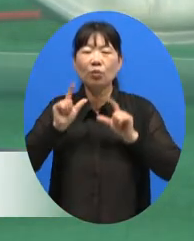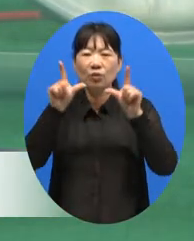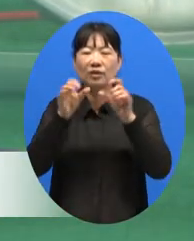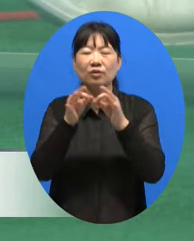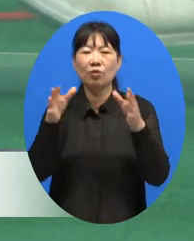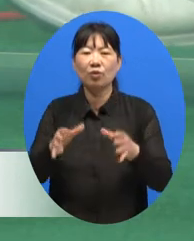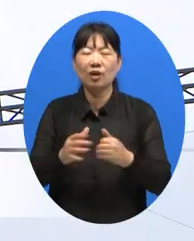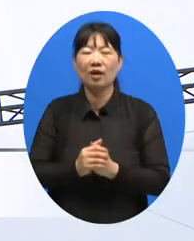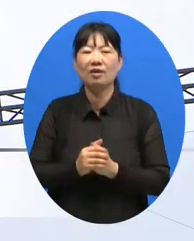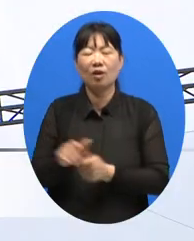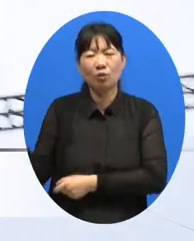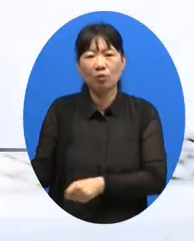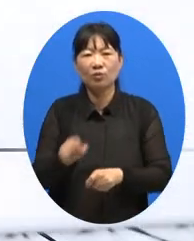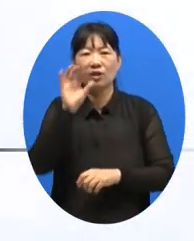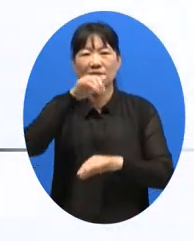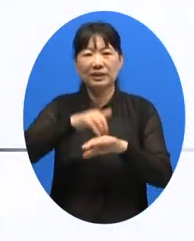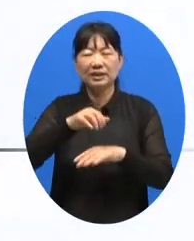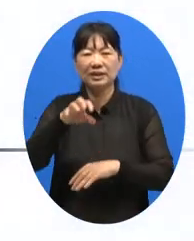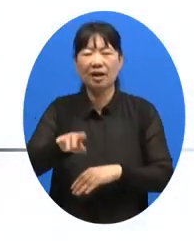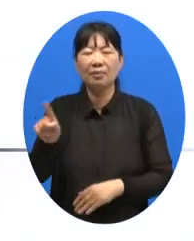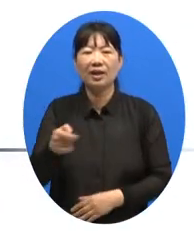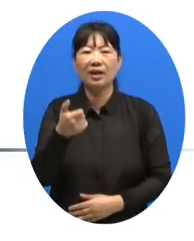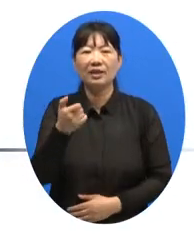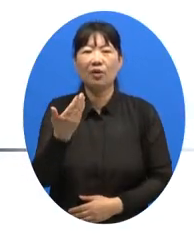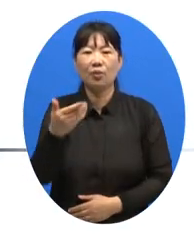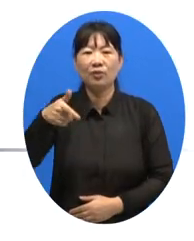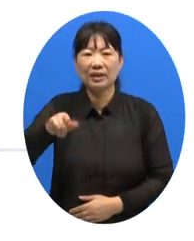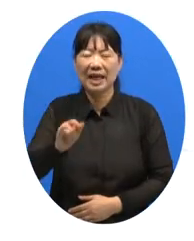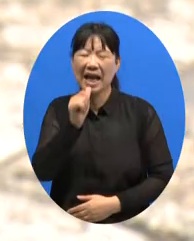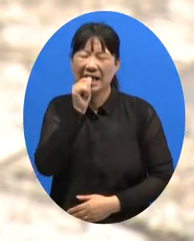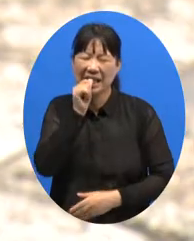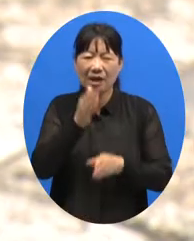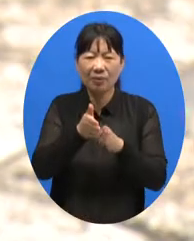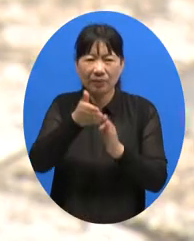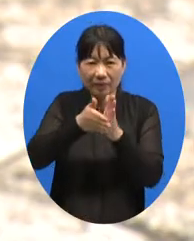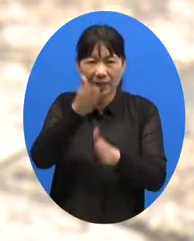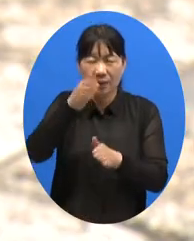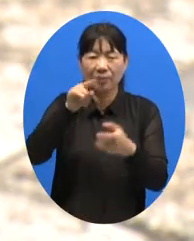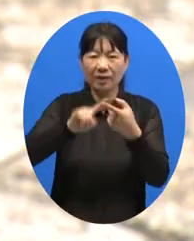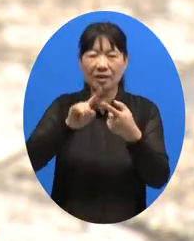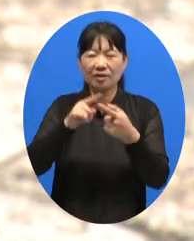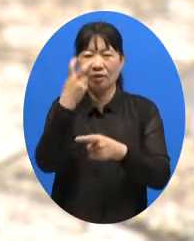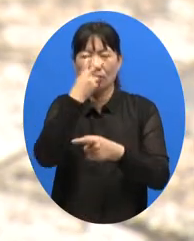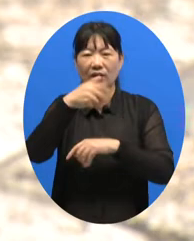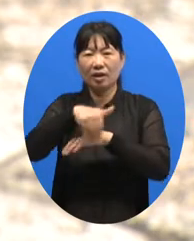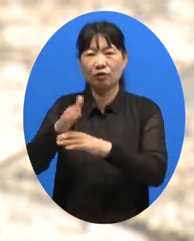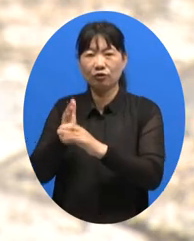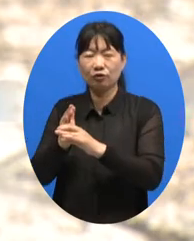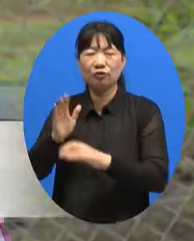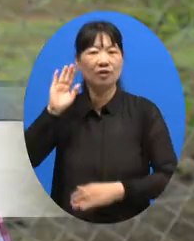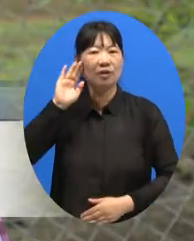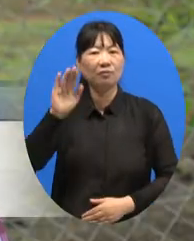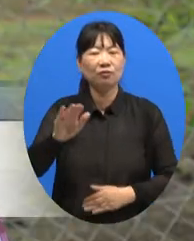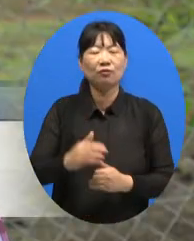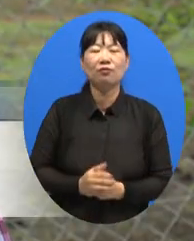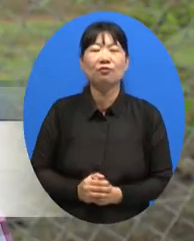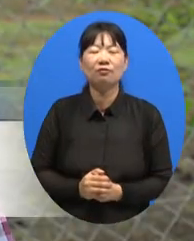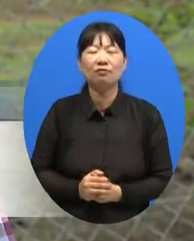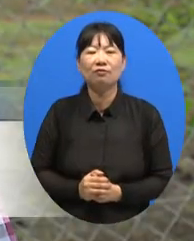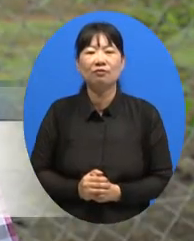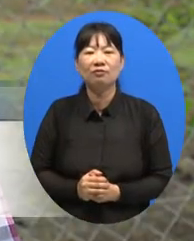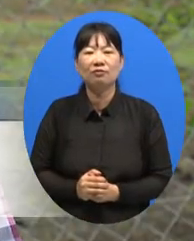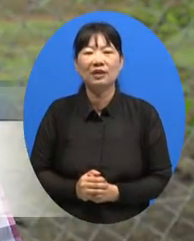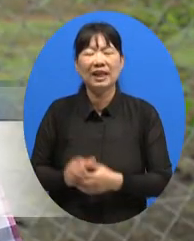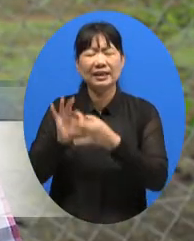45일 동안 도내 영업 중인 골프 연습장 159개 철탑을 점검할 계획입니다. 앞으로도